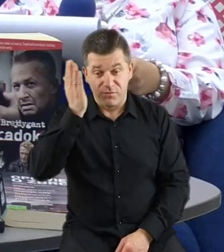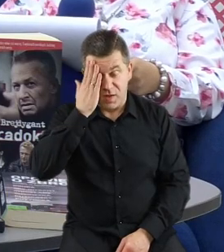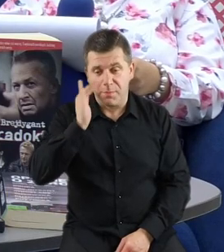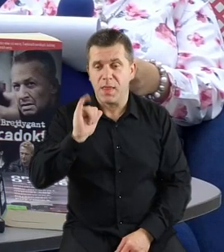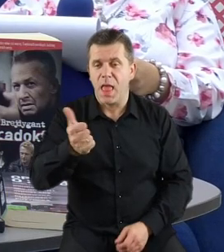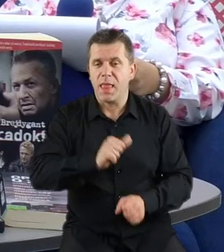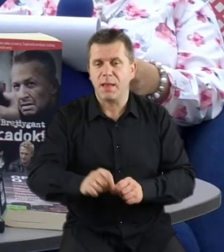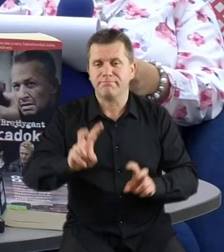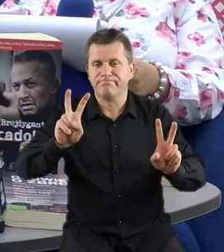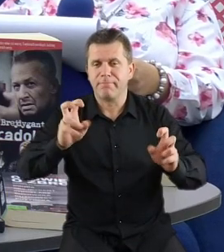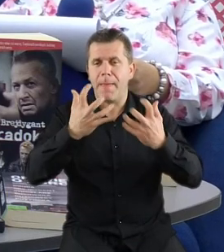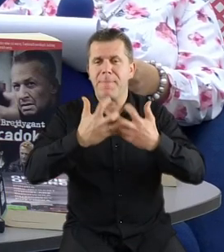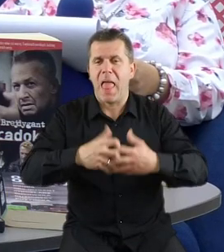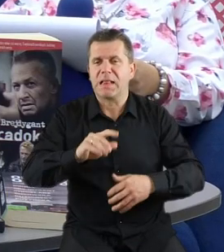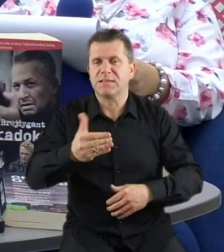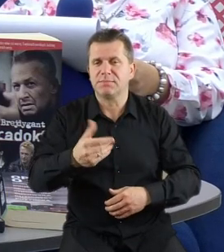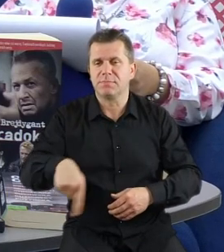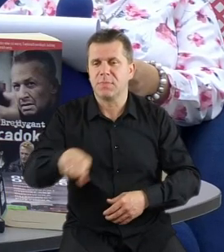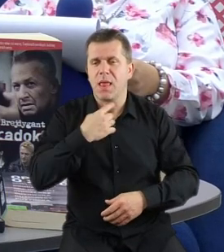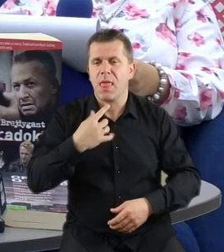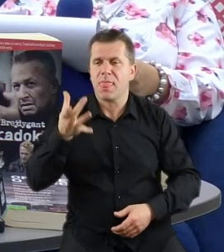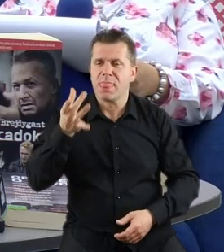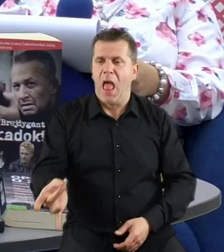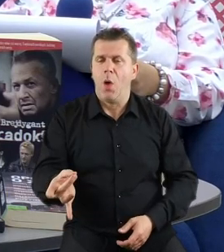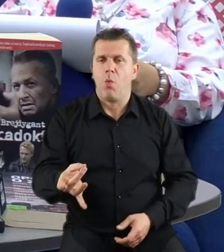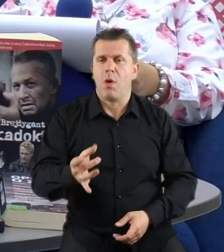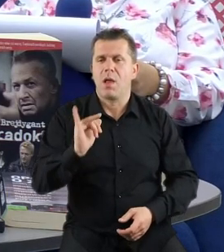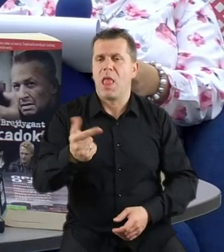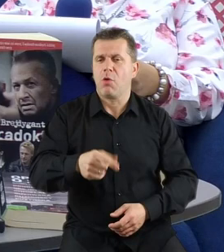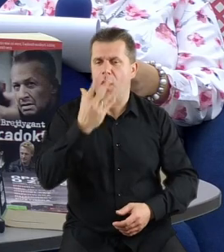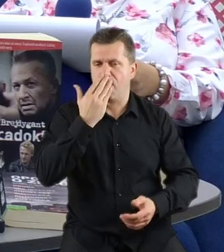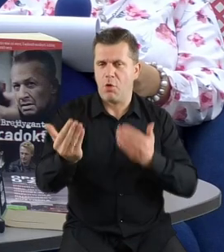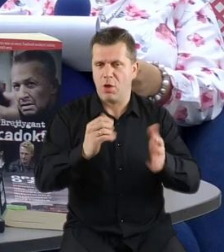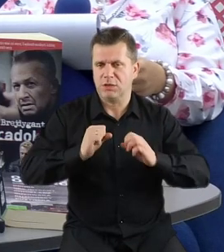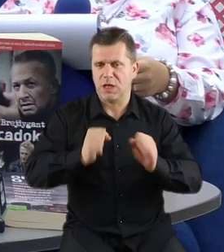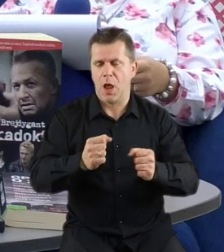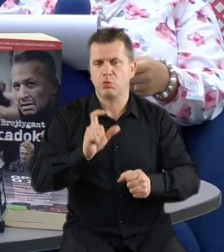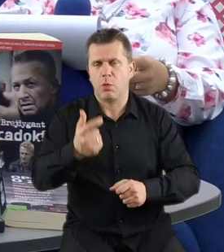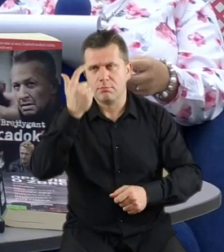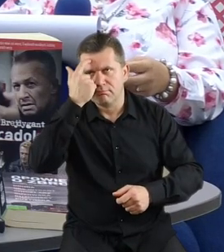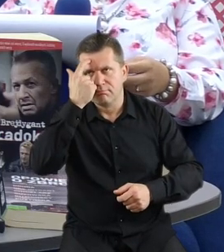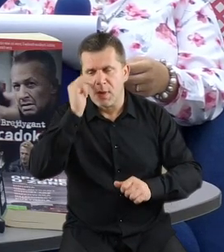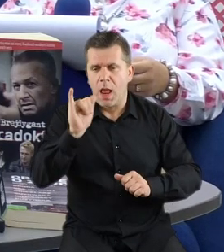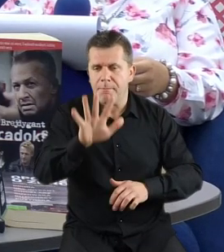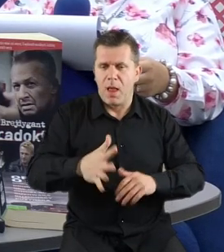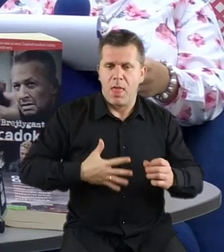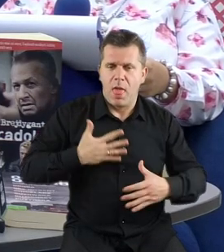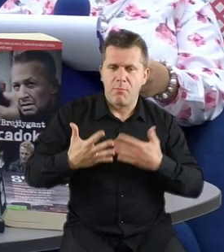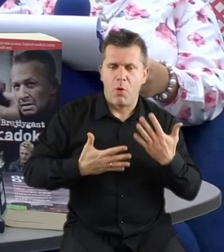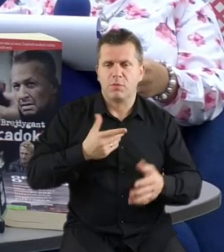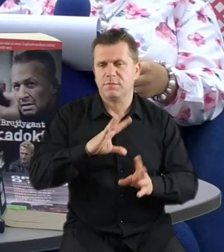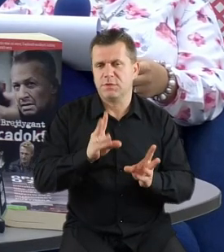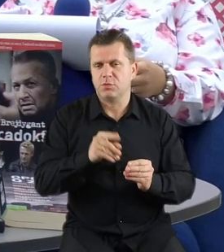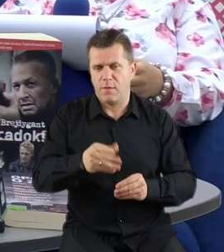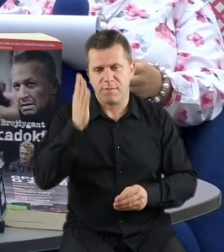Znaczy wiem, jakie są mechanizmy jakby przy nałogach, jak to w ogóle działa, co się jakieś uruchamiają w psychice, jakie emocje za tym idą